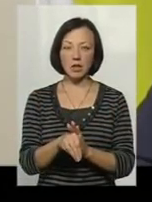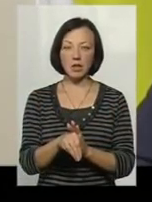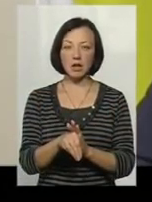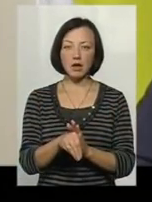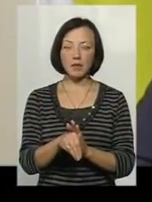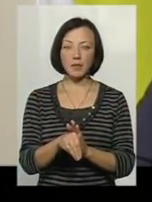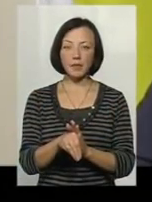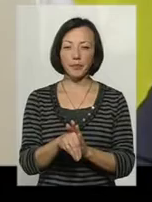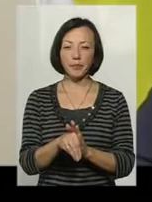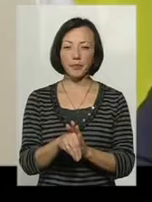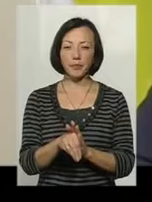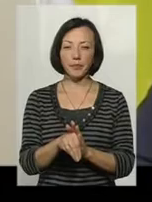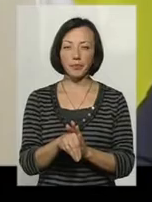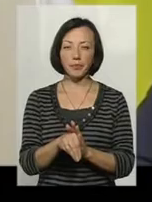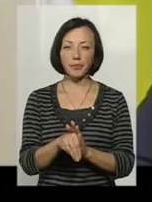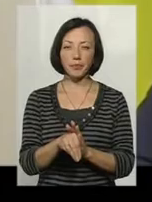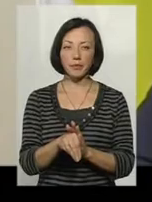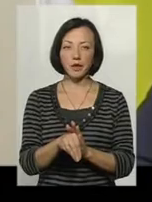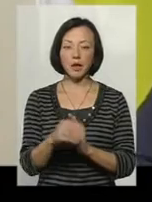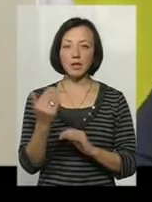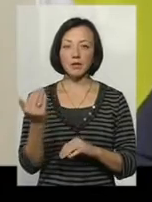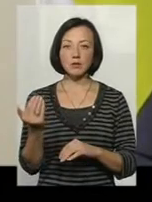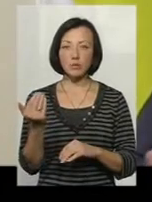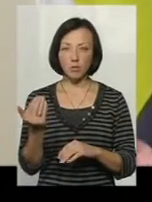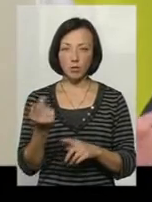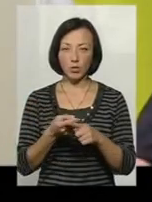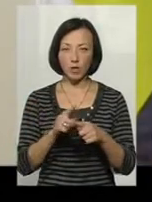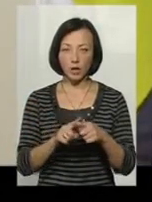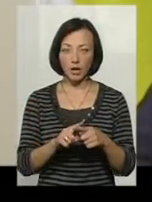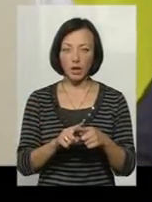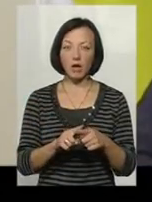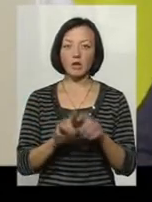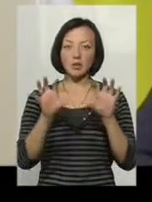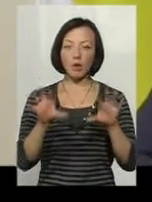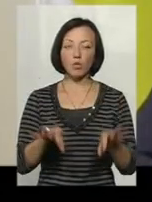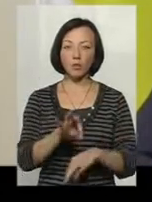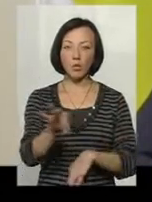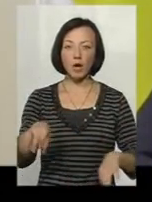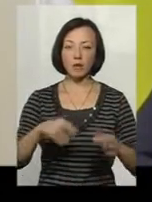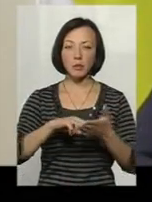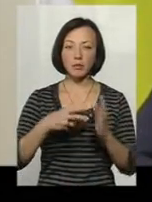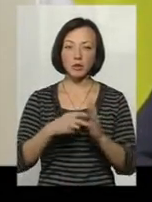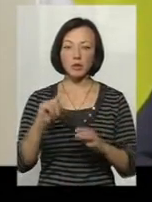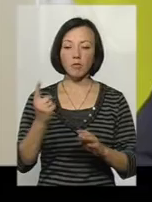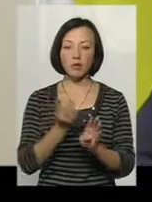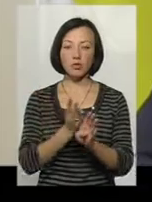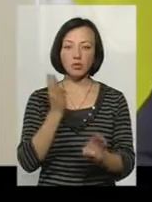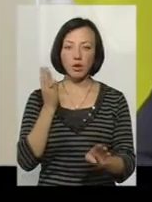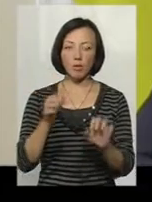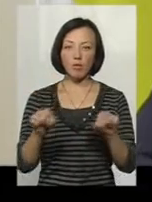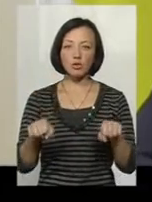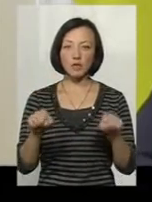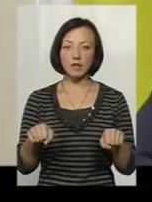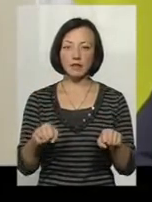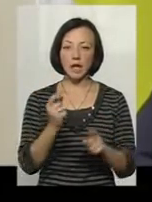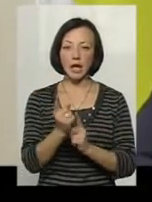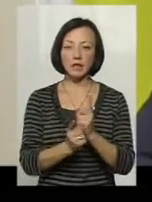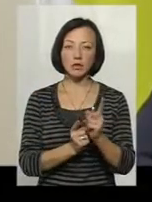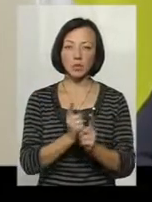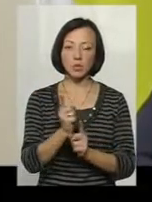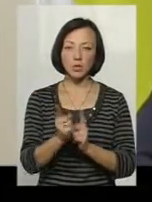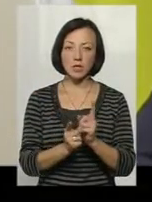рахунок з боку їх. І тому законопроект передбачає в першу чергу можливість реструктуризації на